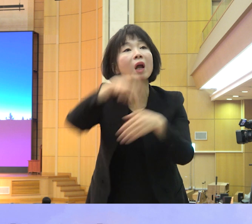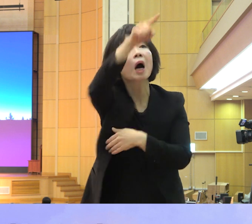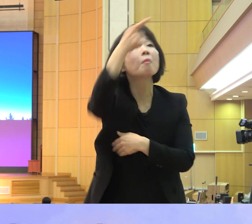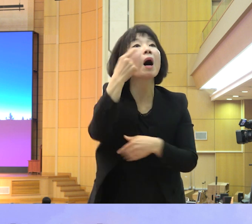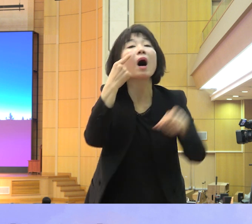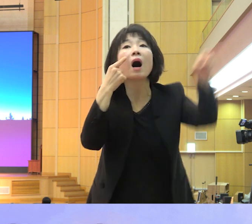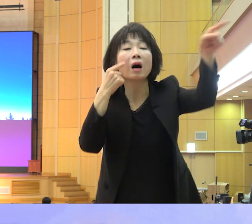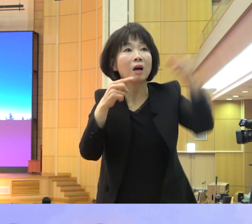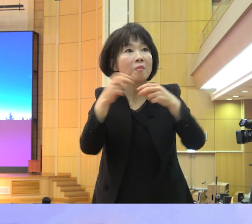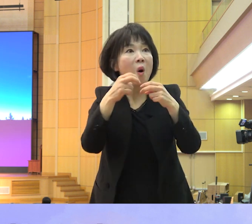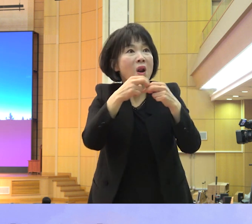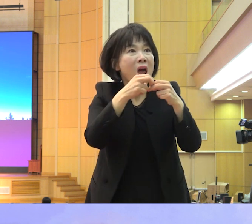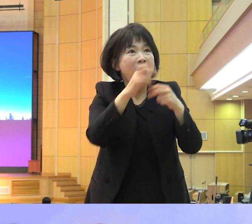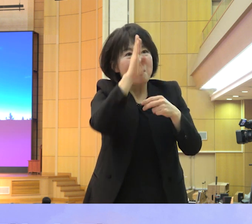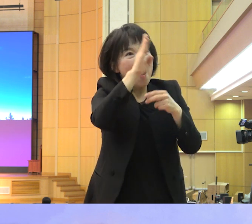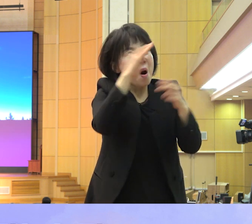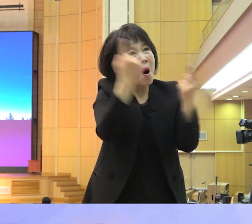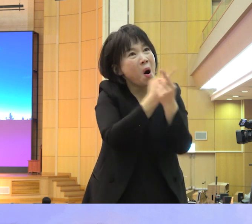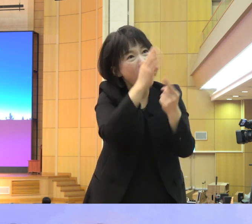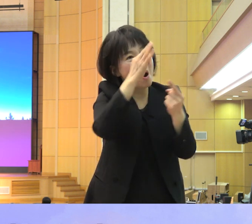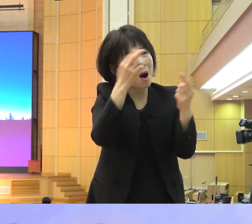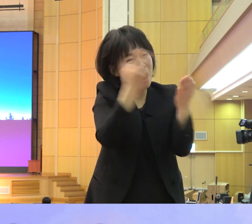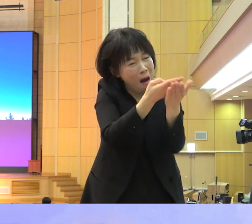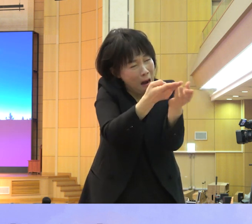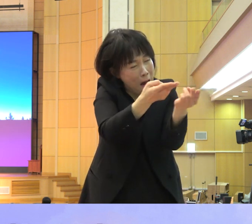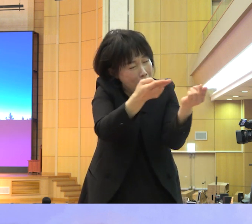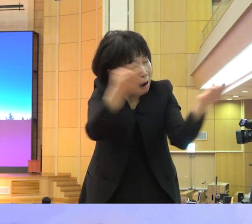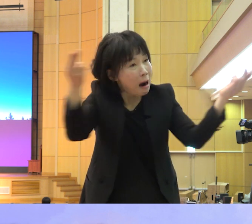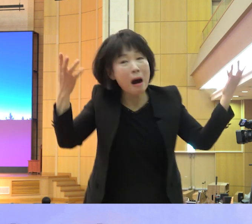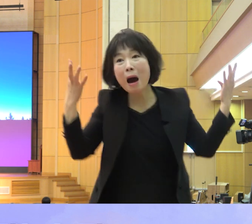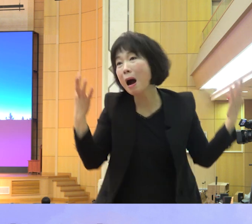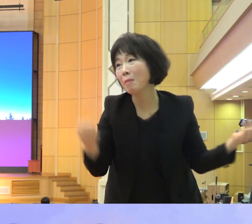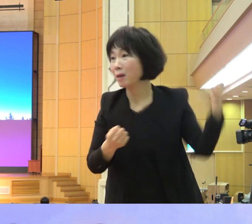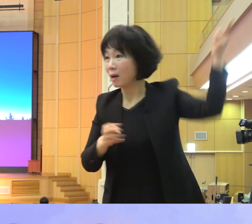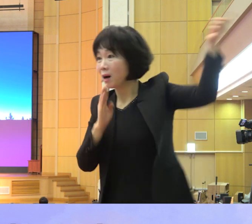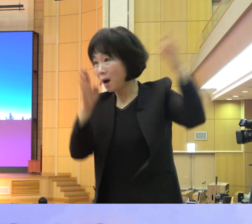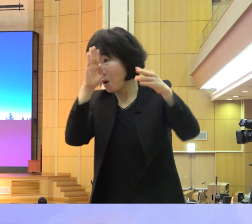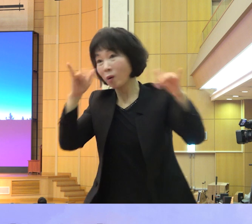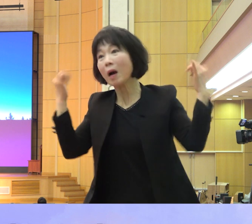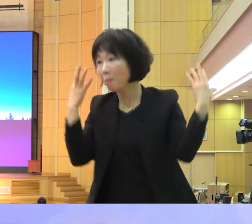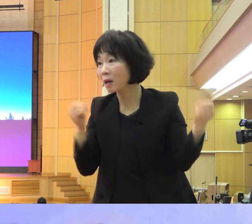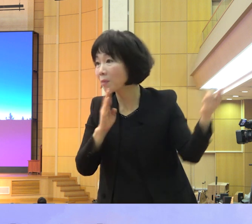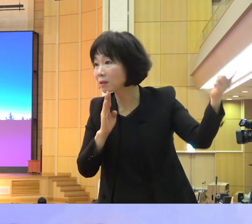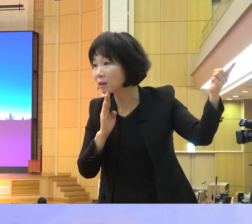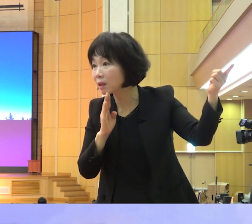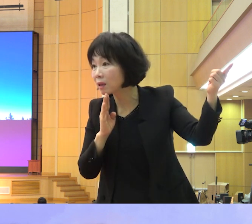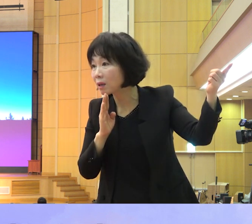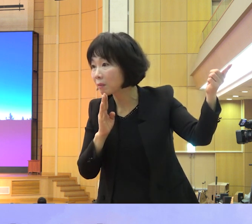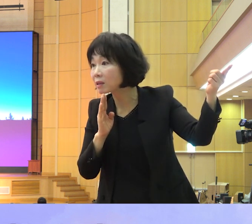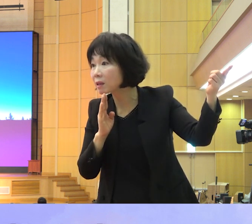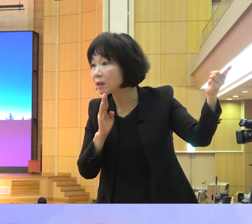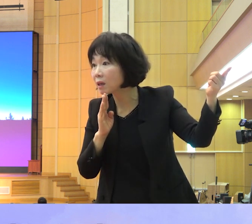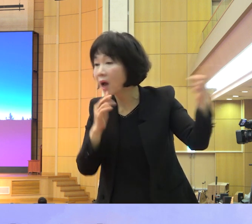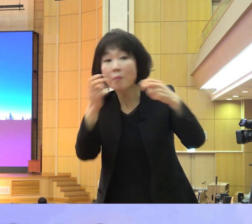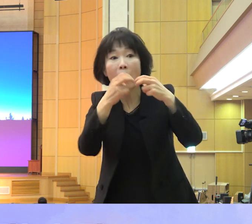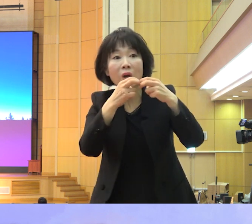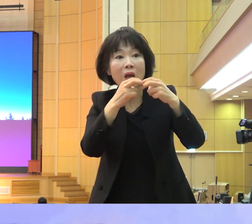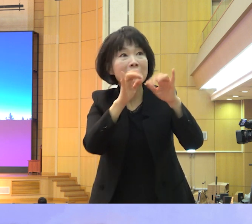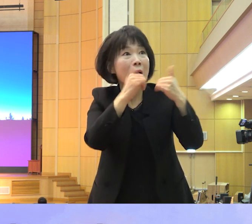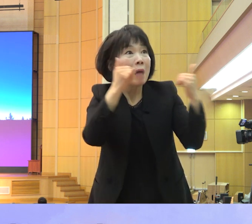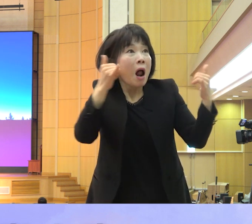예약을 하더라도 한 달씩 두 달씩 몇 개월씩 기다려야 됩니다. 이럴 정도로 엄청나게 사람들이